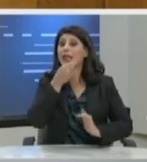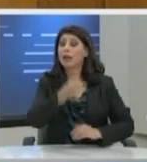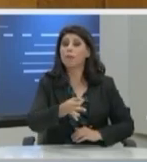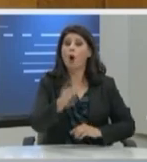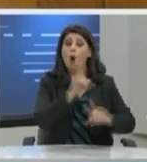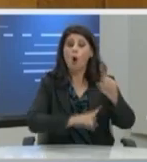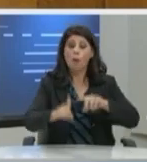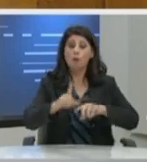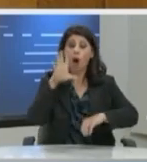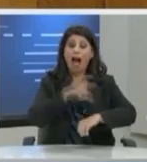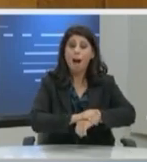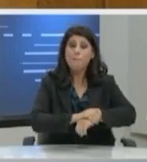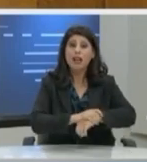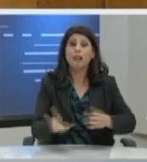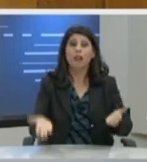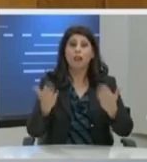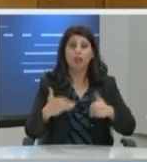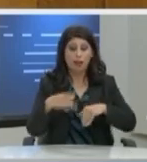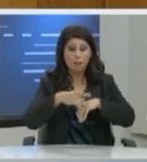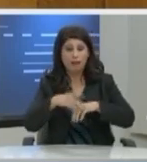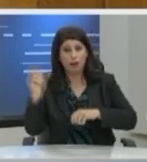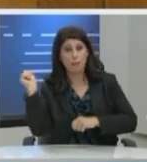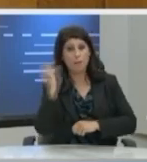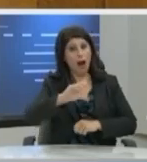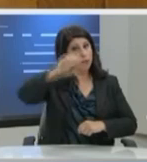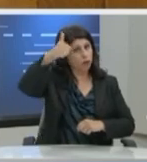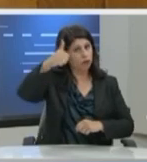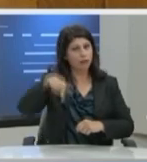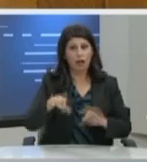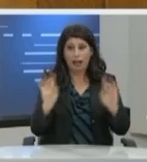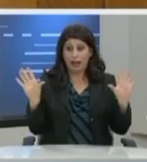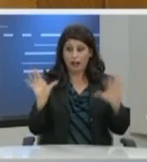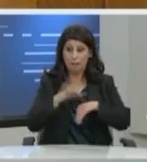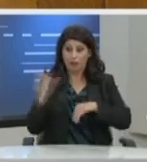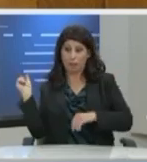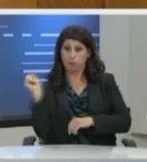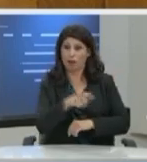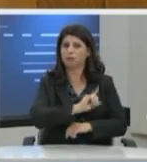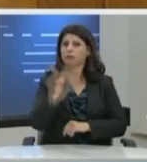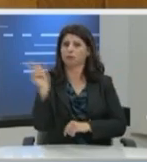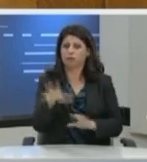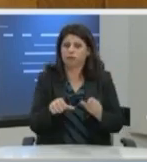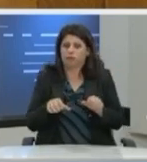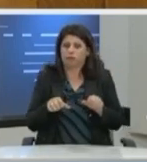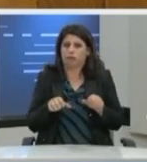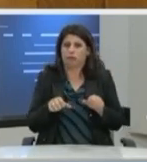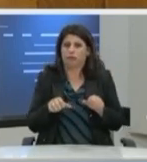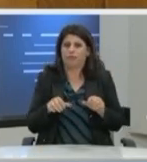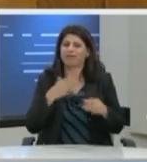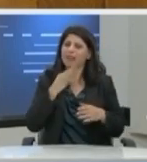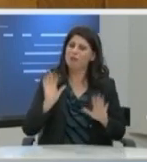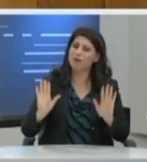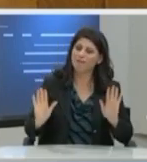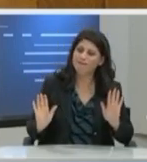αναμάρτητος πρώτος τον λίθο βαλέτο, και δεν βάρεσε κανείς λίθο. Κανείς δεν βάρεσε λίθο.